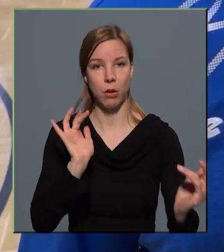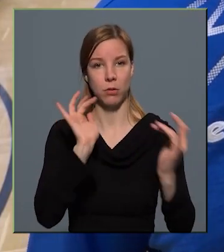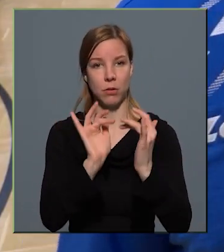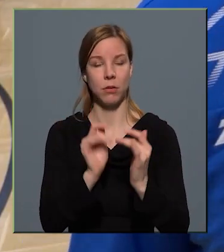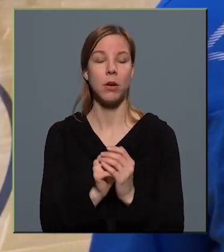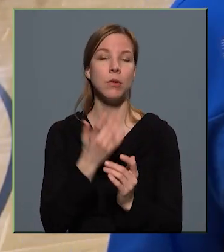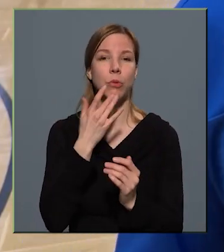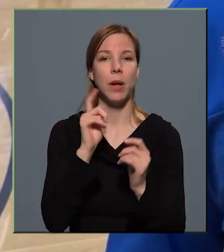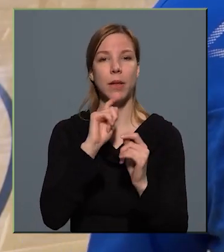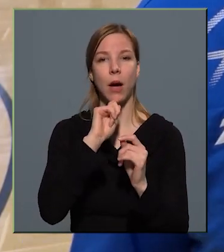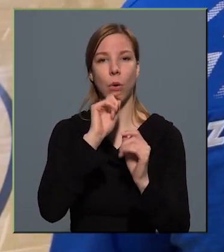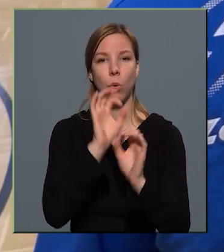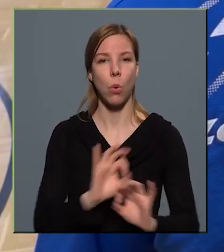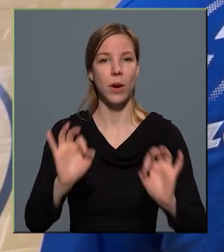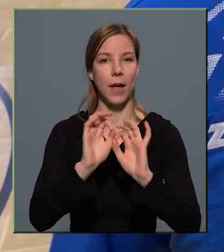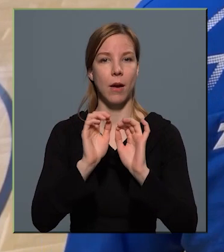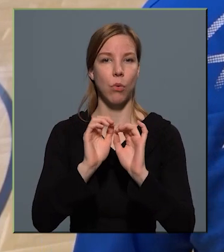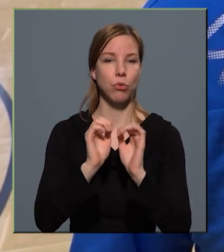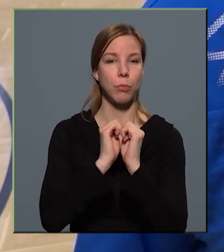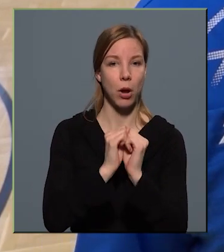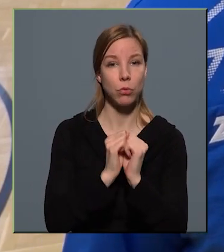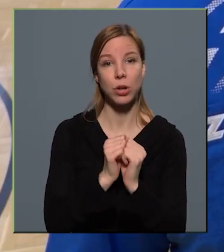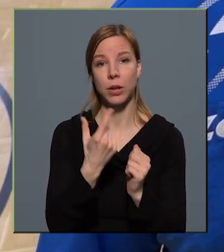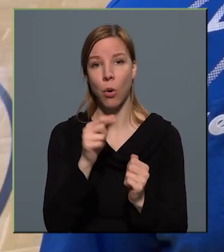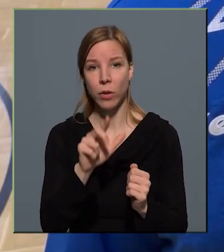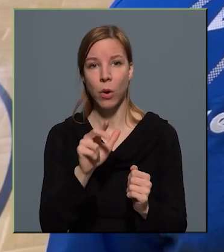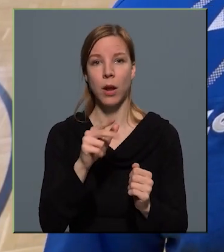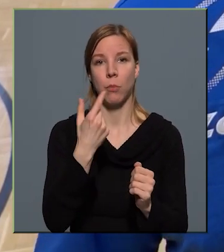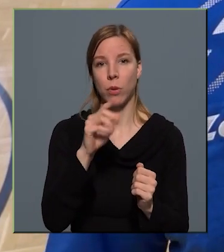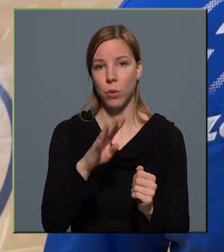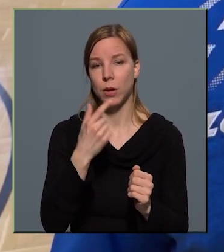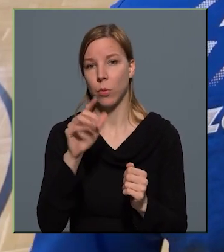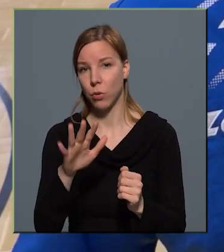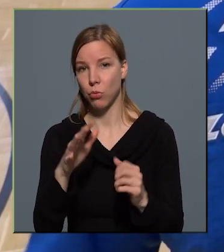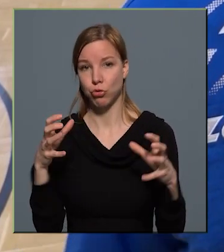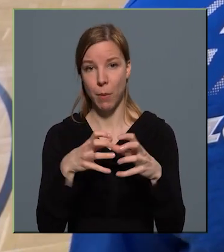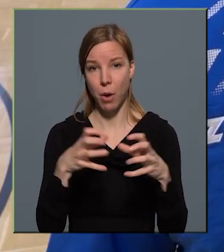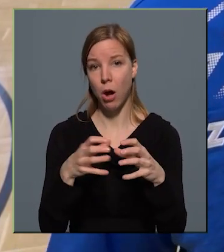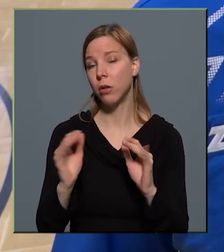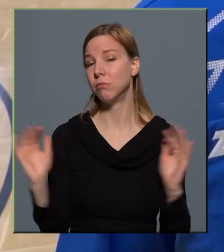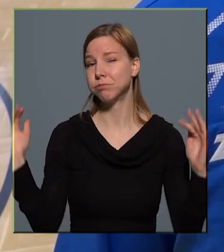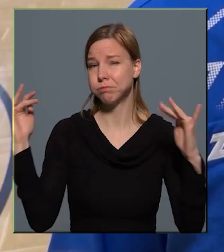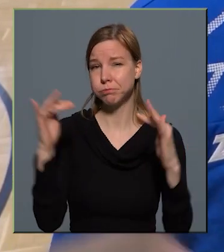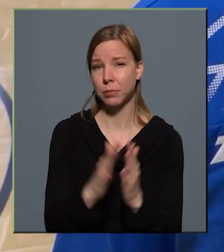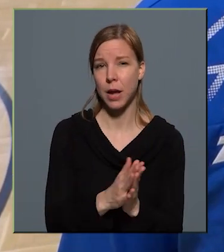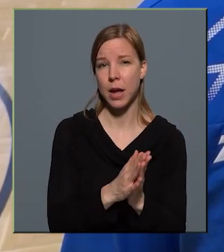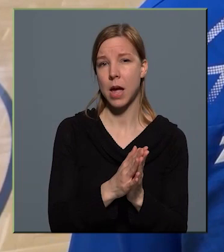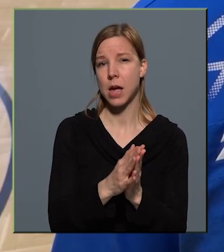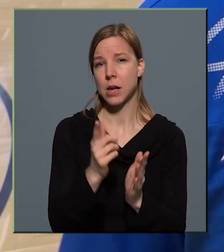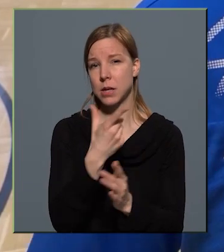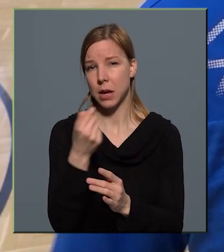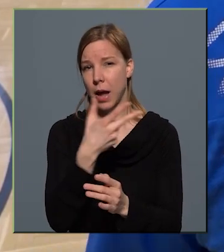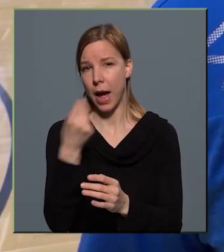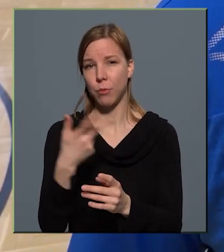országos bajnokságon 23-24-25 csapat is eljön, és 2-3 napos küzdelmekben tudnak őket együtt teljesíteni,